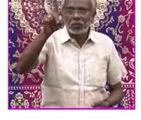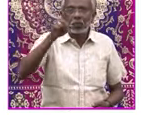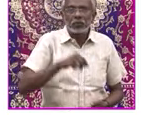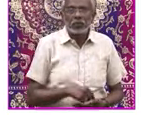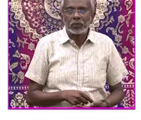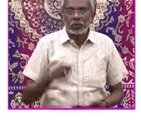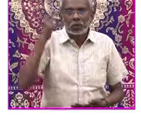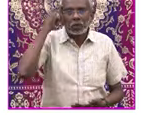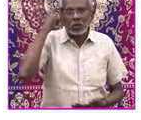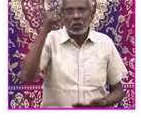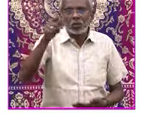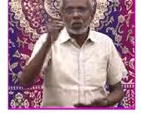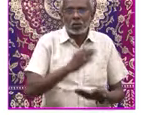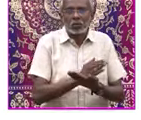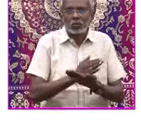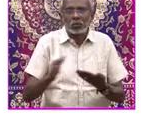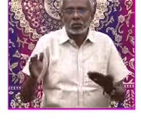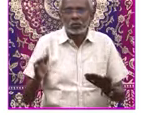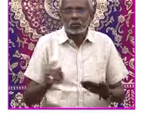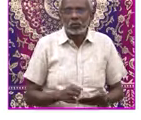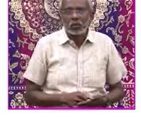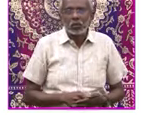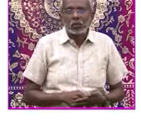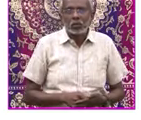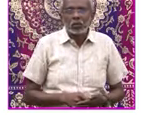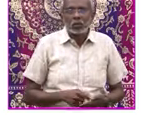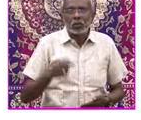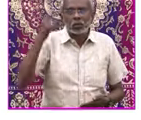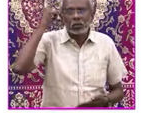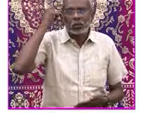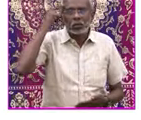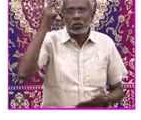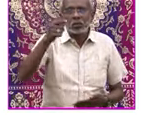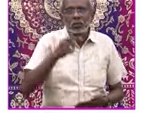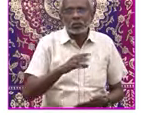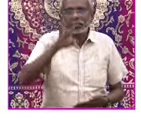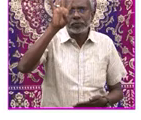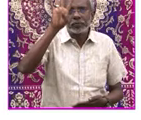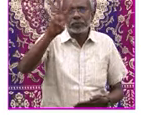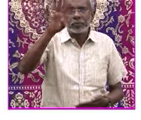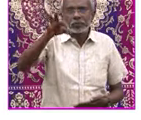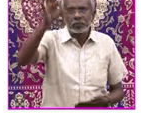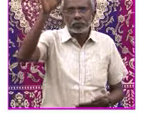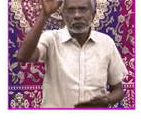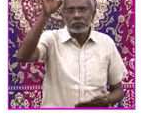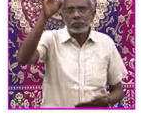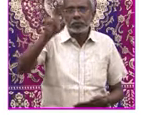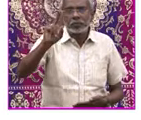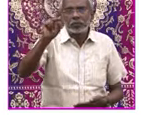என்றிருள் இந்த சொல்லை பிரிச்சா எப்படி பிரிக்க முடியும்? என் குட்டல் இருள்,